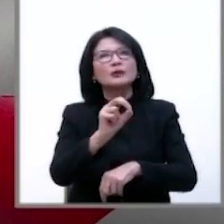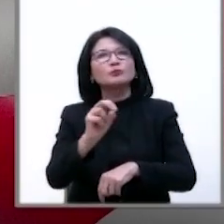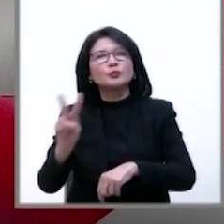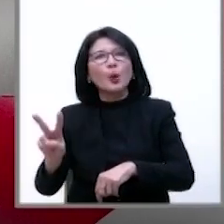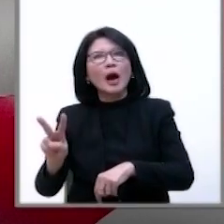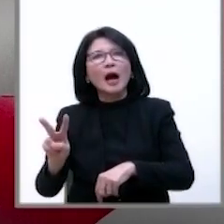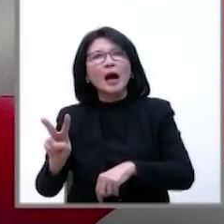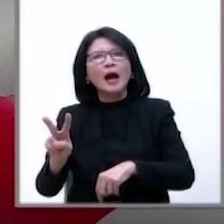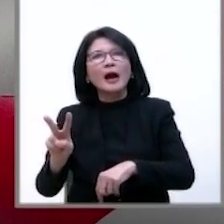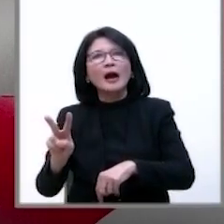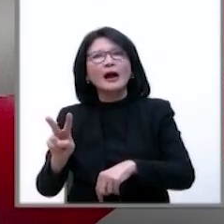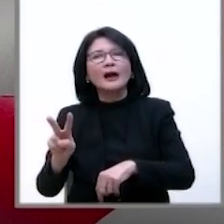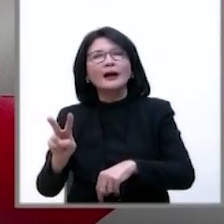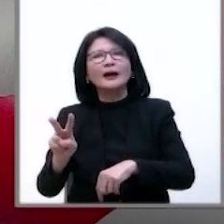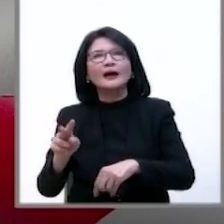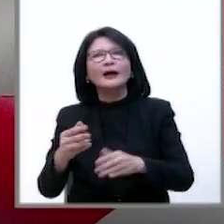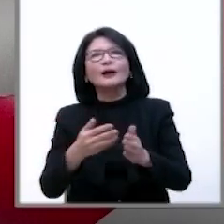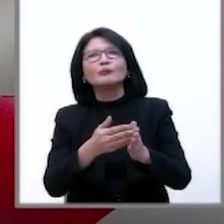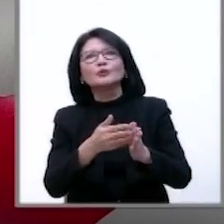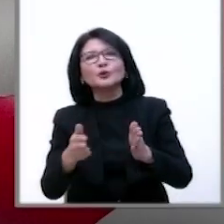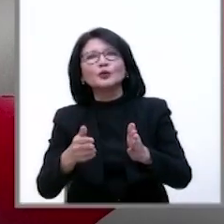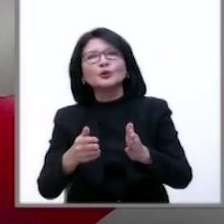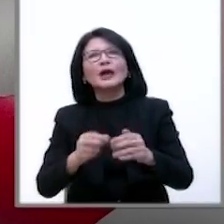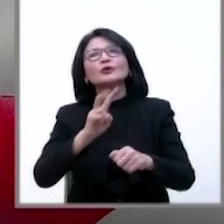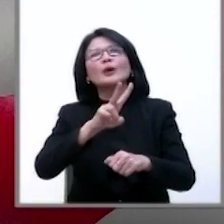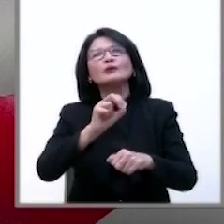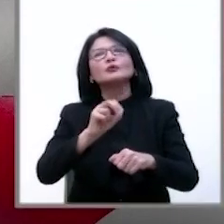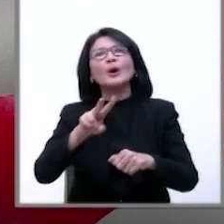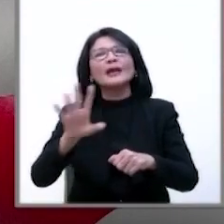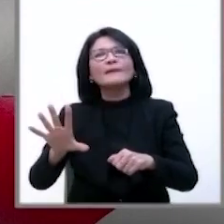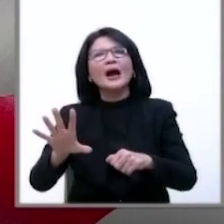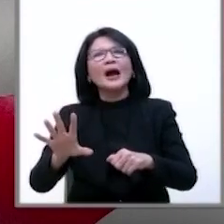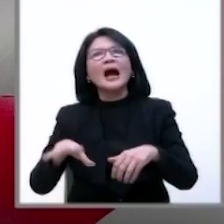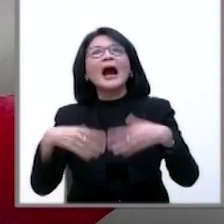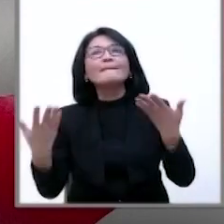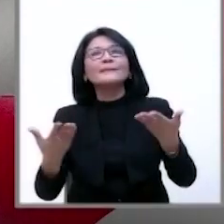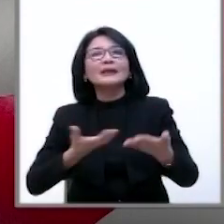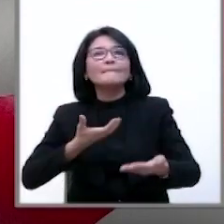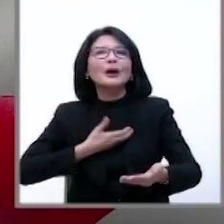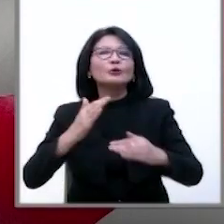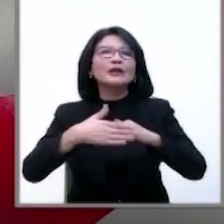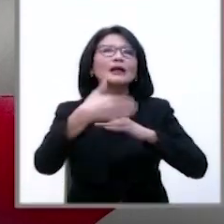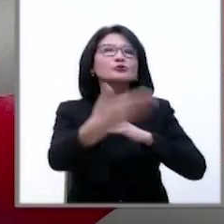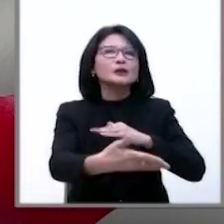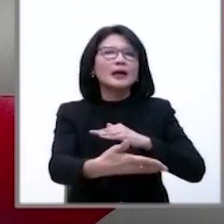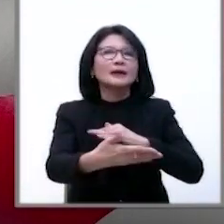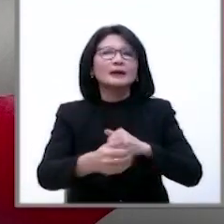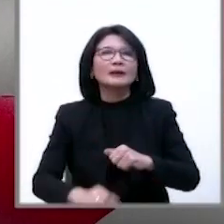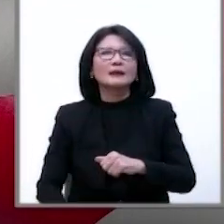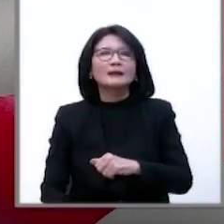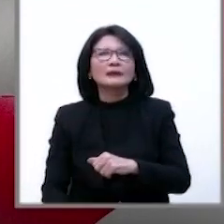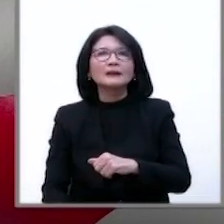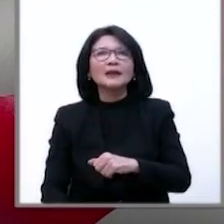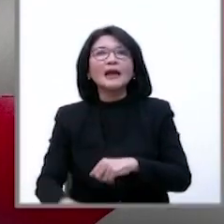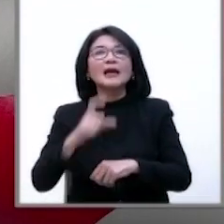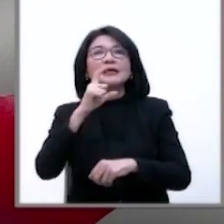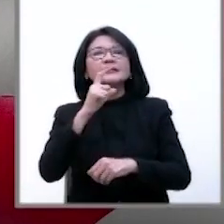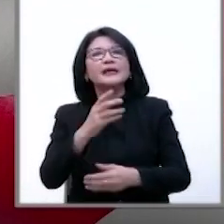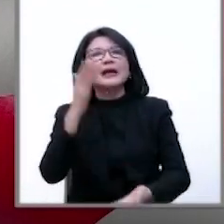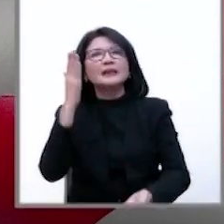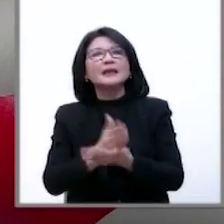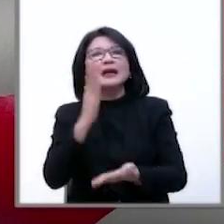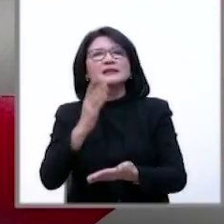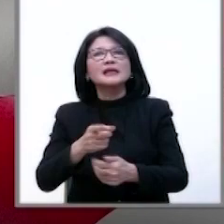dimundur menjadi tahun 2025 Apanya yang mau dilanjutkan karena itu secara tegas harus